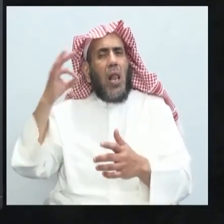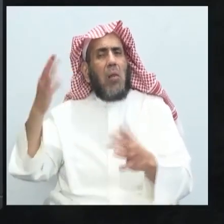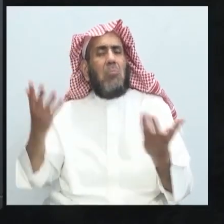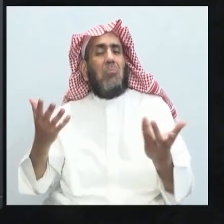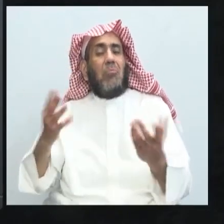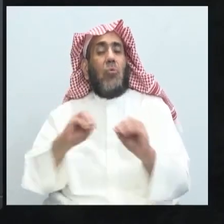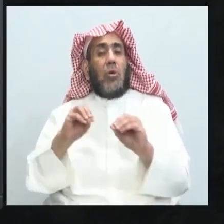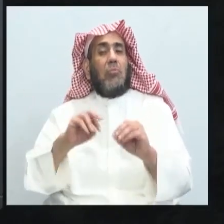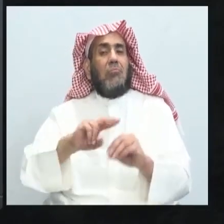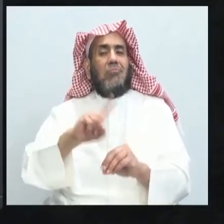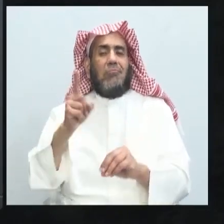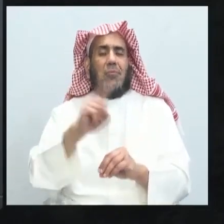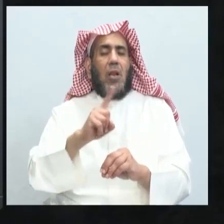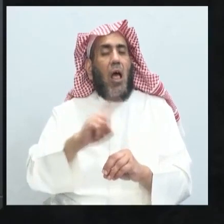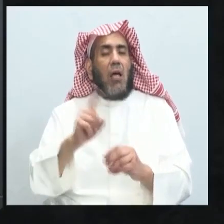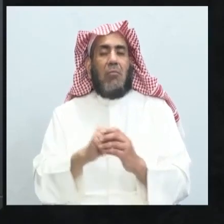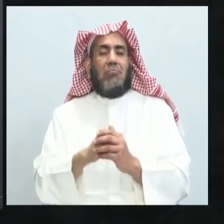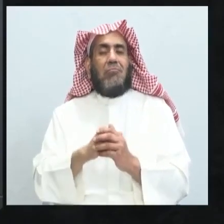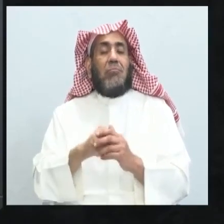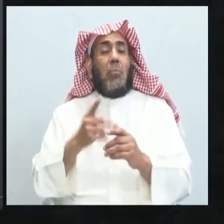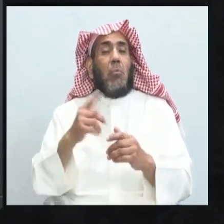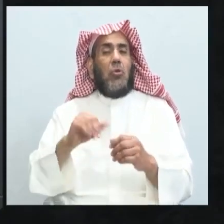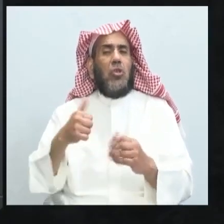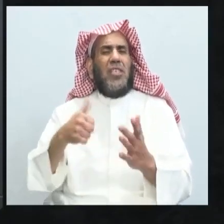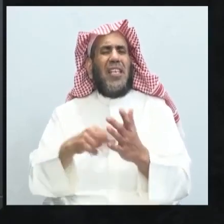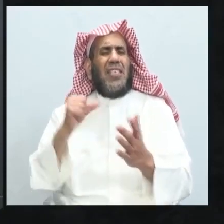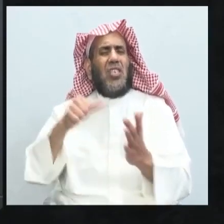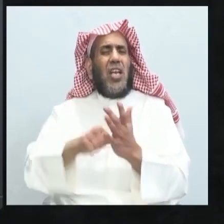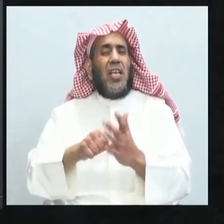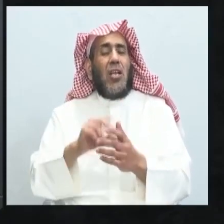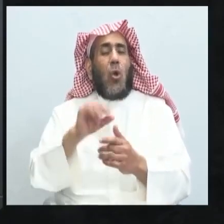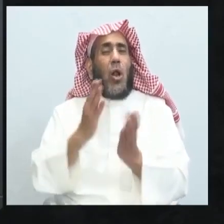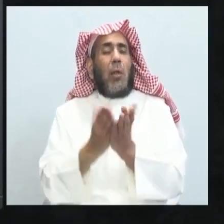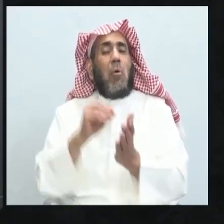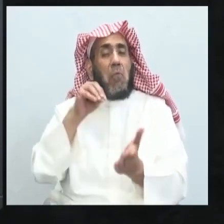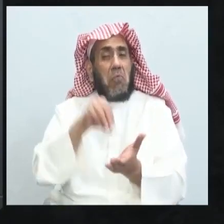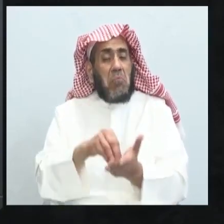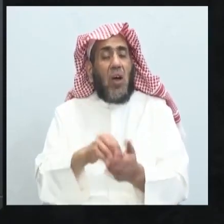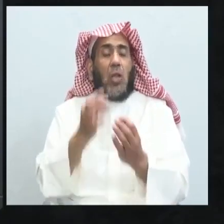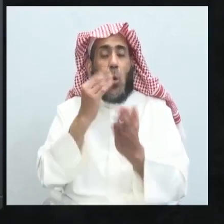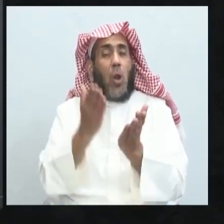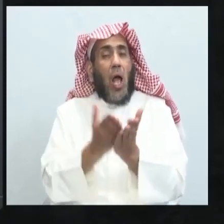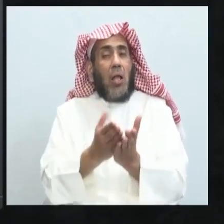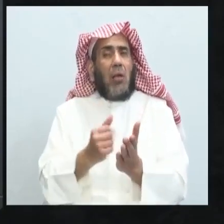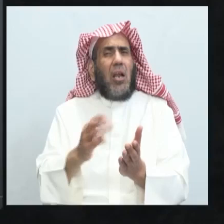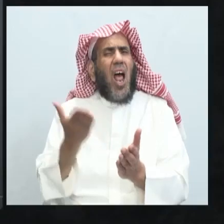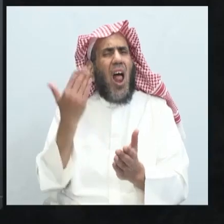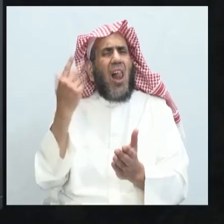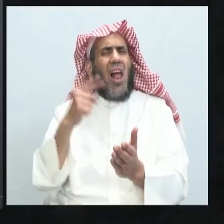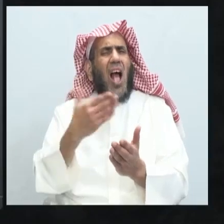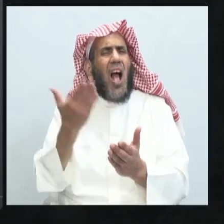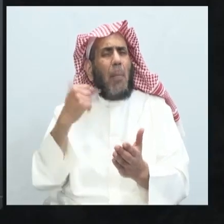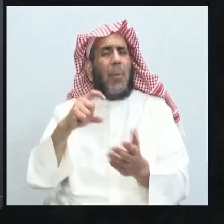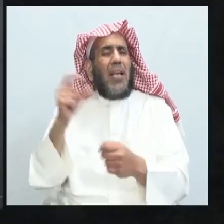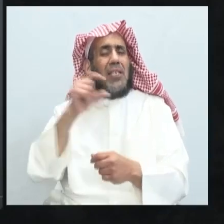ايضا ليست لا لا هذه ولا ولا تلك وانما سمي بعصر الجاهل القران ذكر ذلك يعني ذكر ان الحقبه او الفتره التي